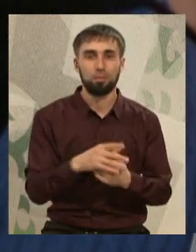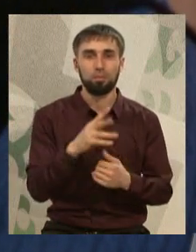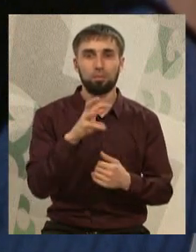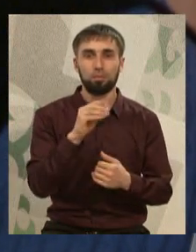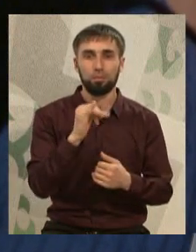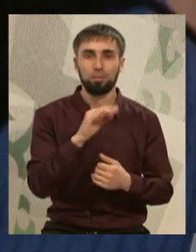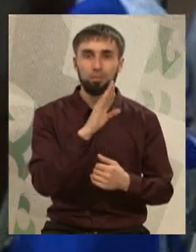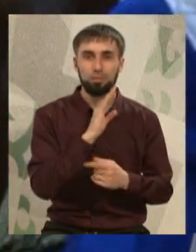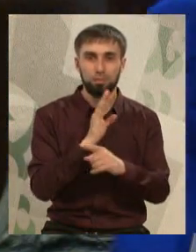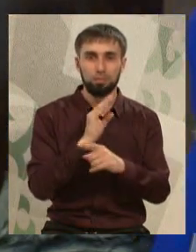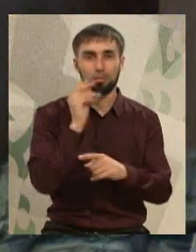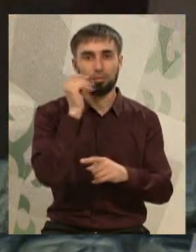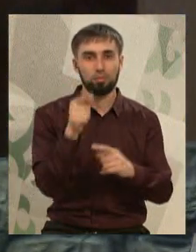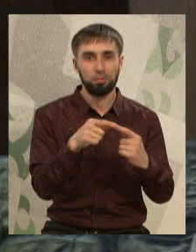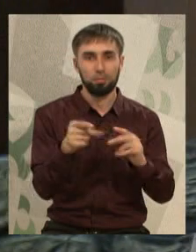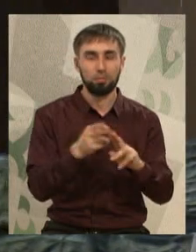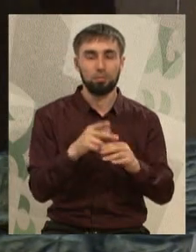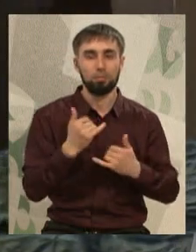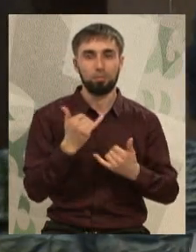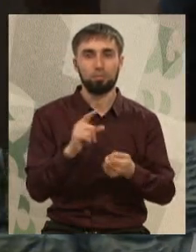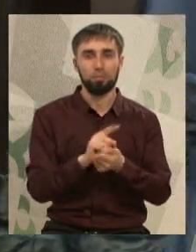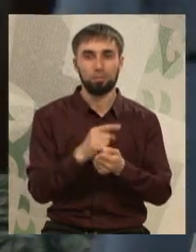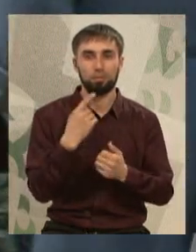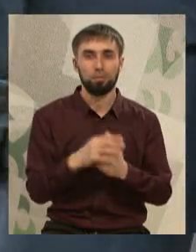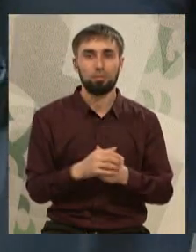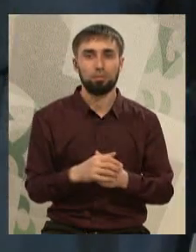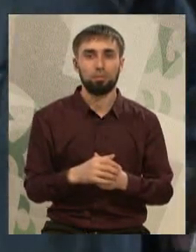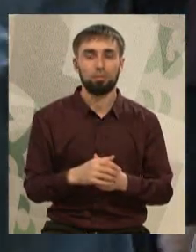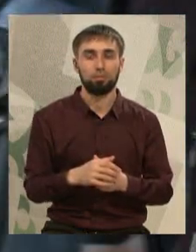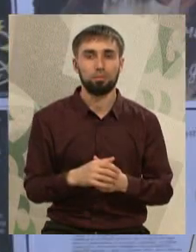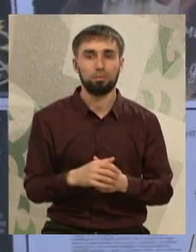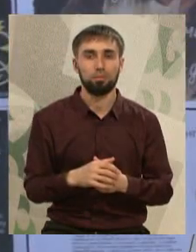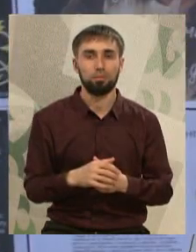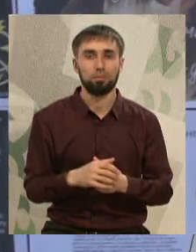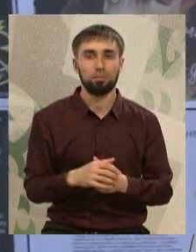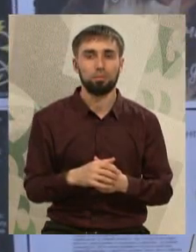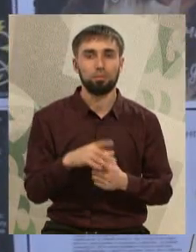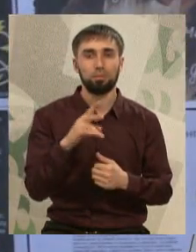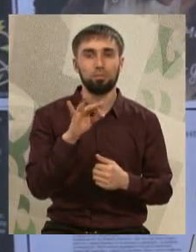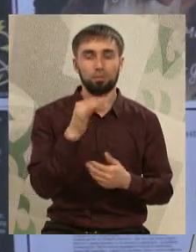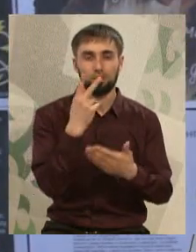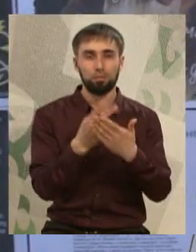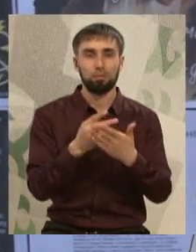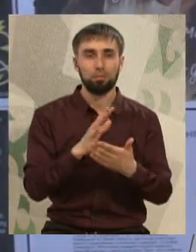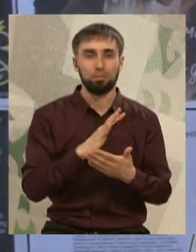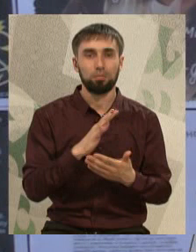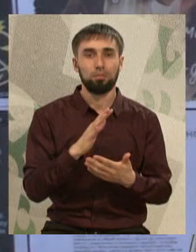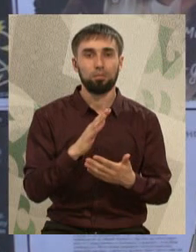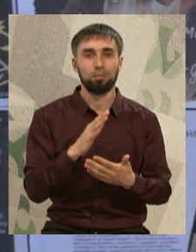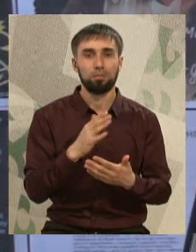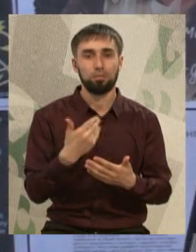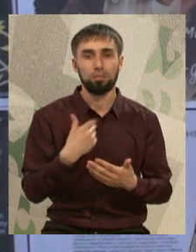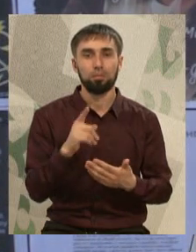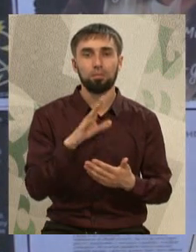и мужчиной. Именно это и покоряет даже самого искушенного зрителя. Они показали нам про